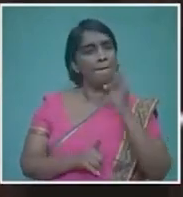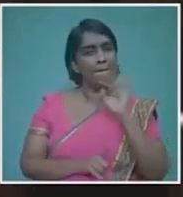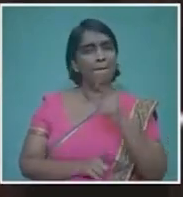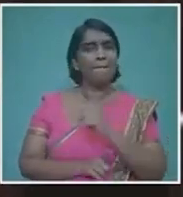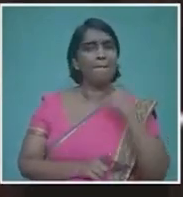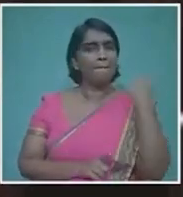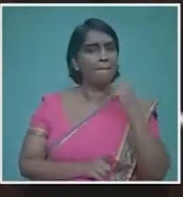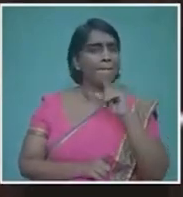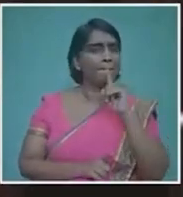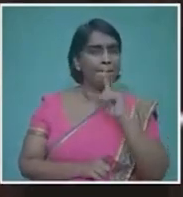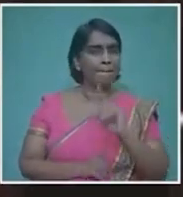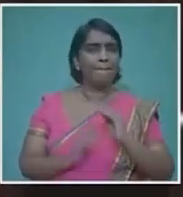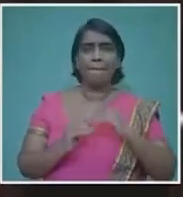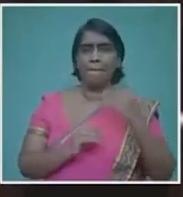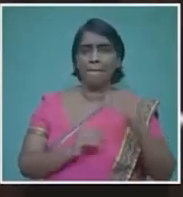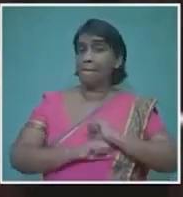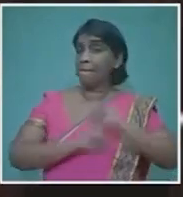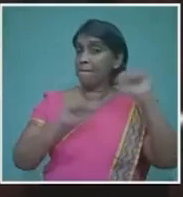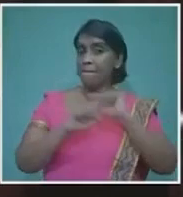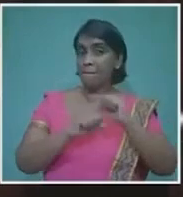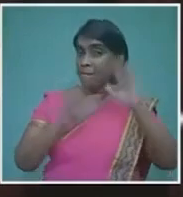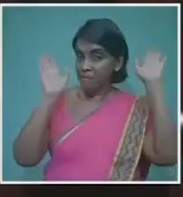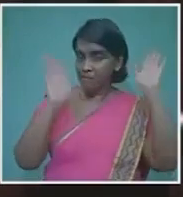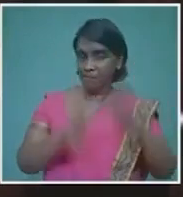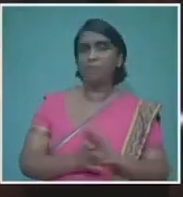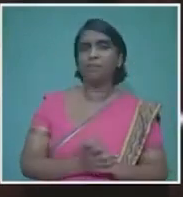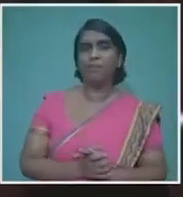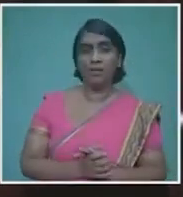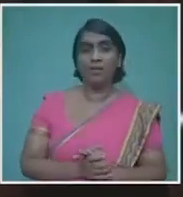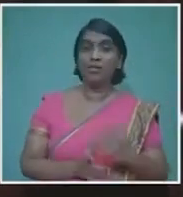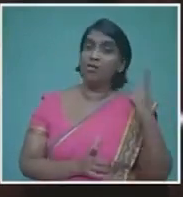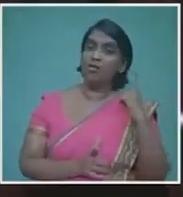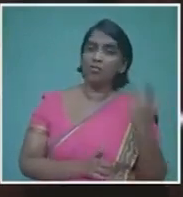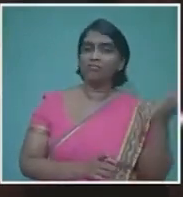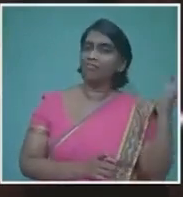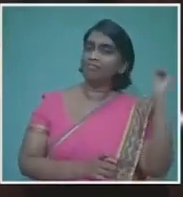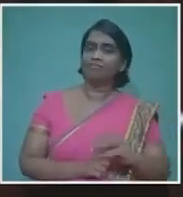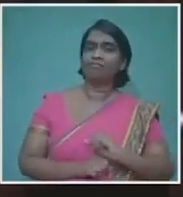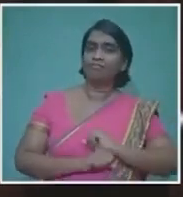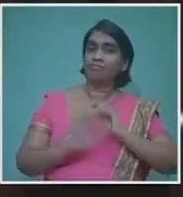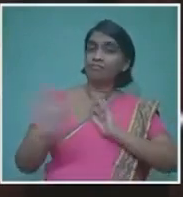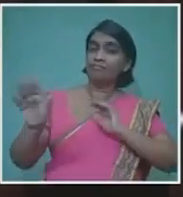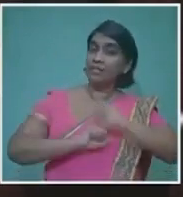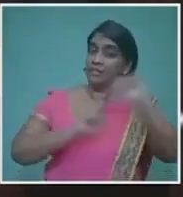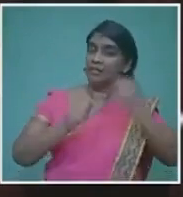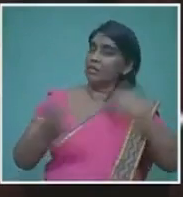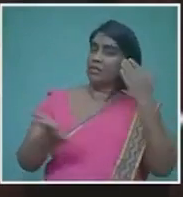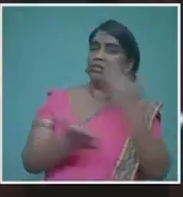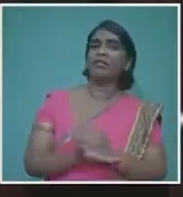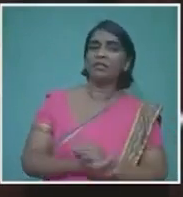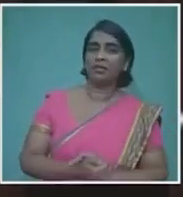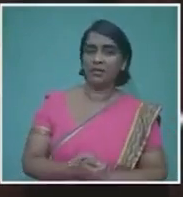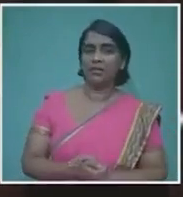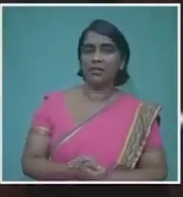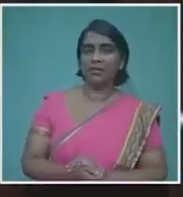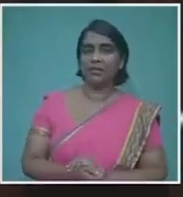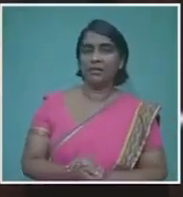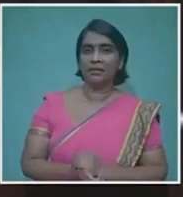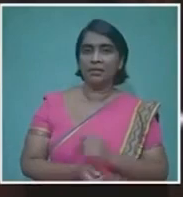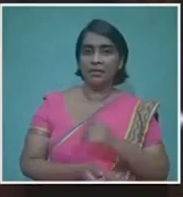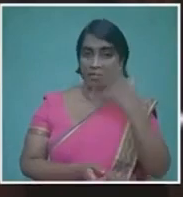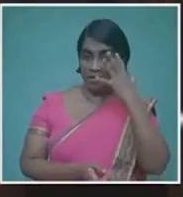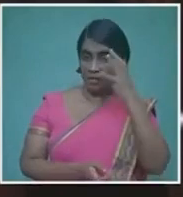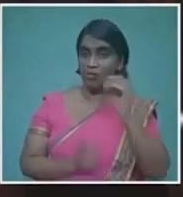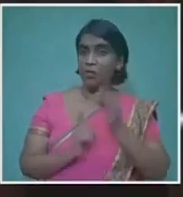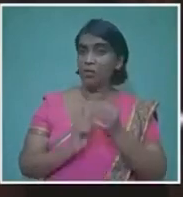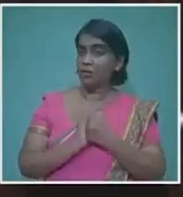හිතන්නේ ඊයේ කතාවේ කියලා තිබ්බා මීට පස්සේ ආයෙ අරගල කරන්න ආවොත් එහෙම හමුදාව දාලා මේ අරගලය මම නවත්තනවා කියලා. එතකොට දැනගන්න ඕනේ